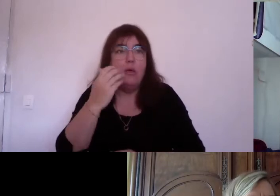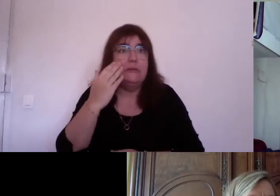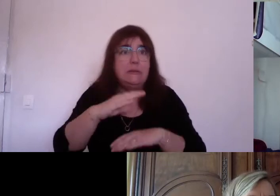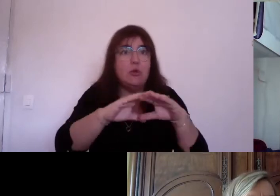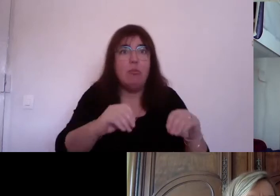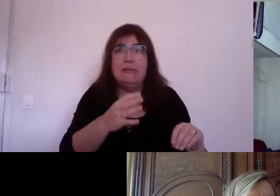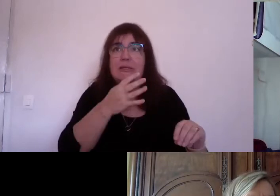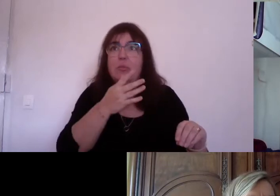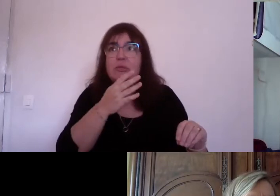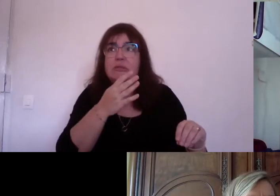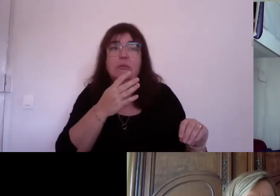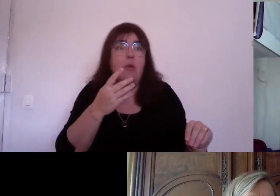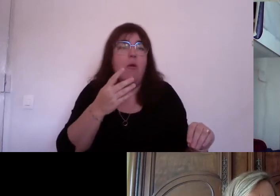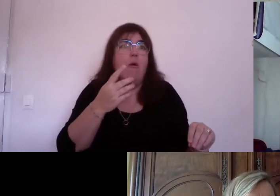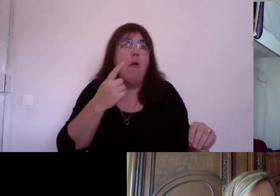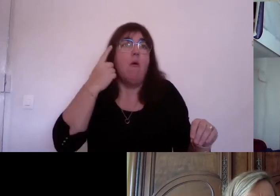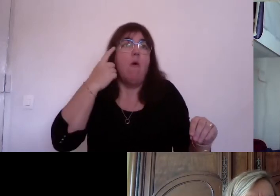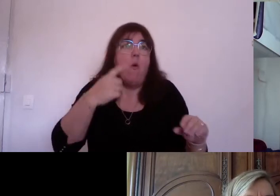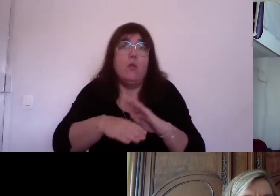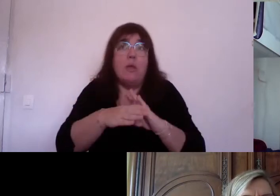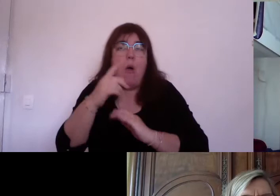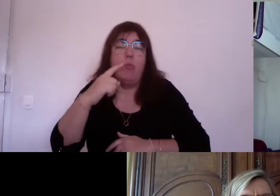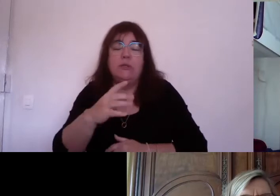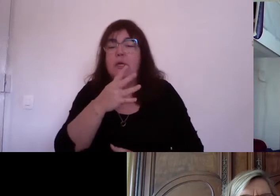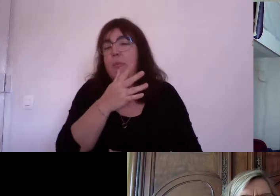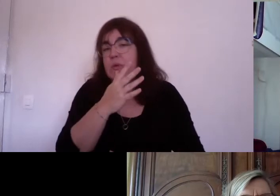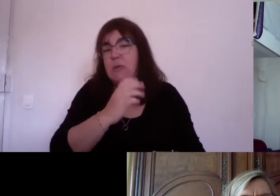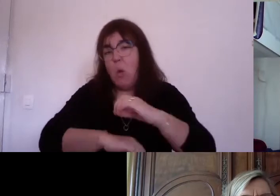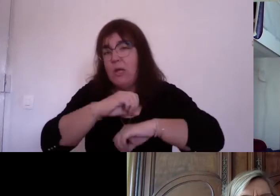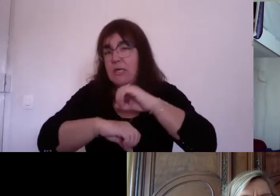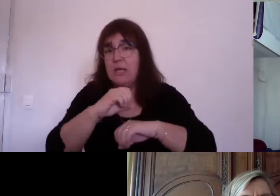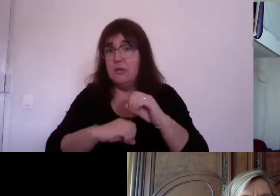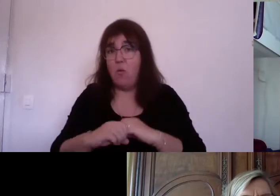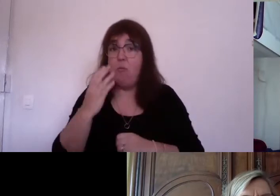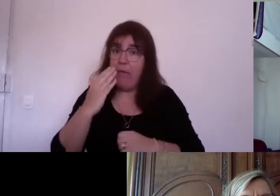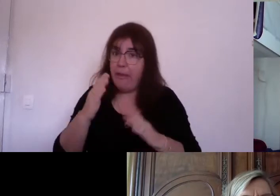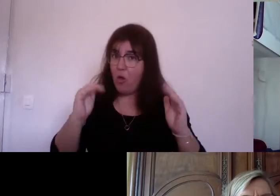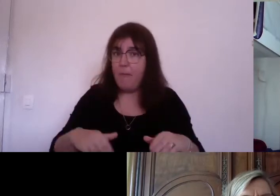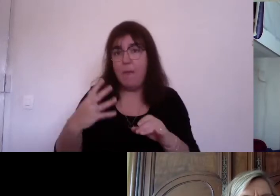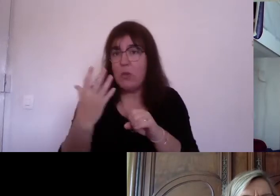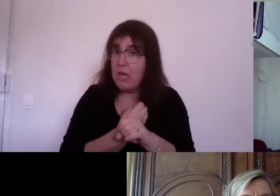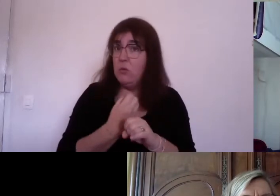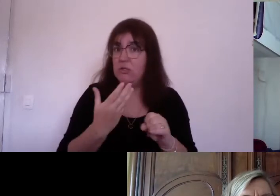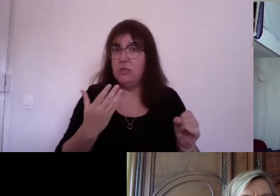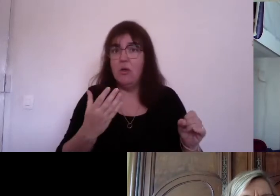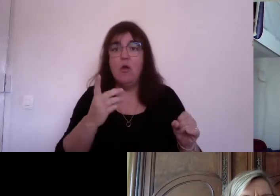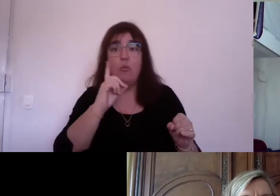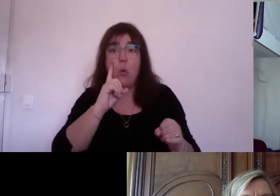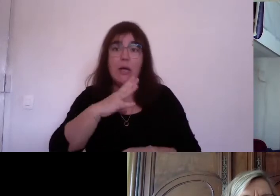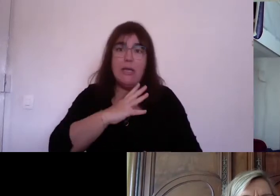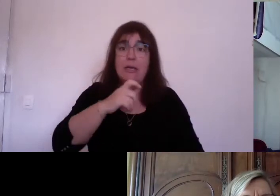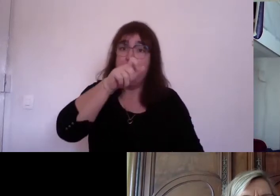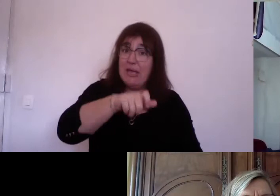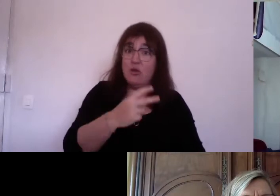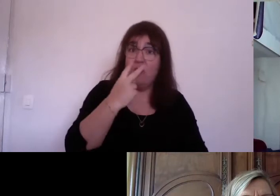des ateliers très intenses hein, de coécriture de ces textes avec des personnes qui voient, des personnes qui ne voient pas, des personnes qui voient